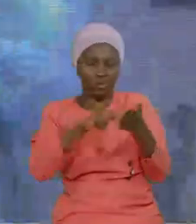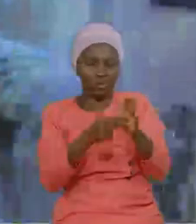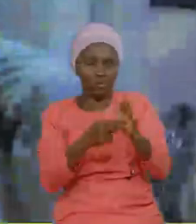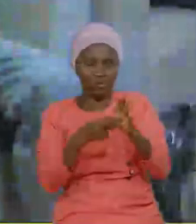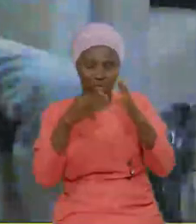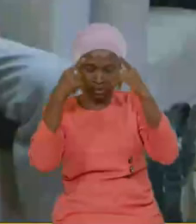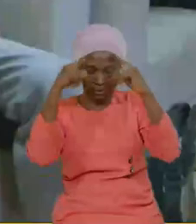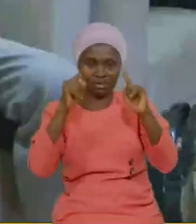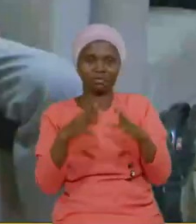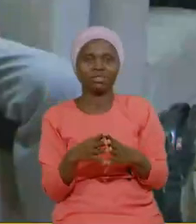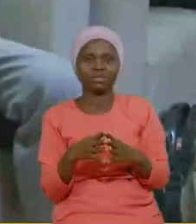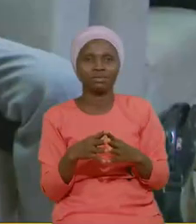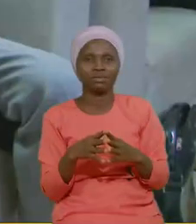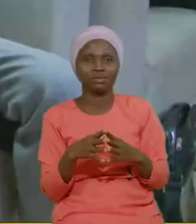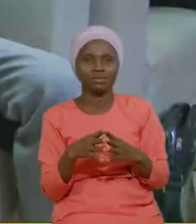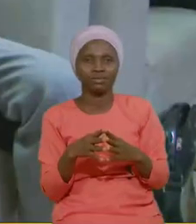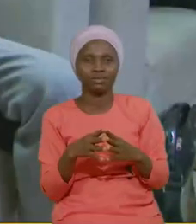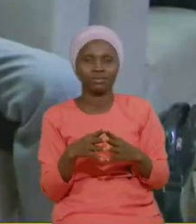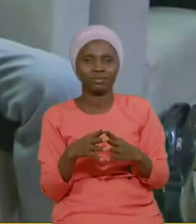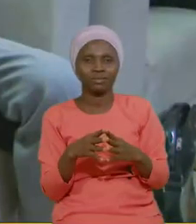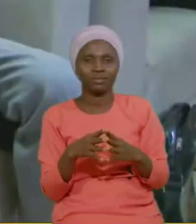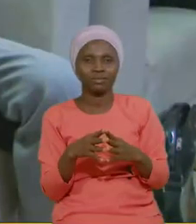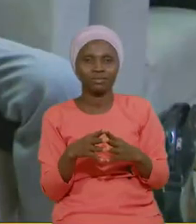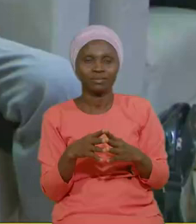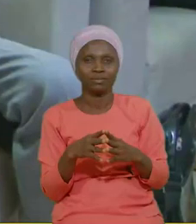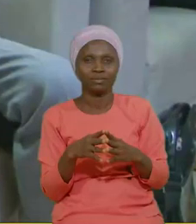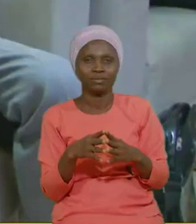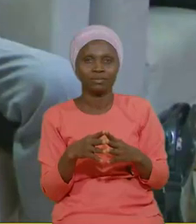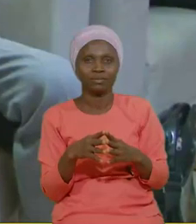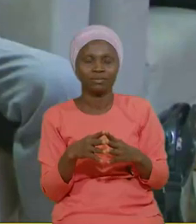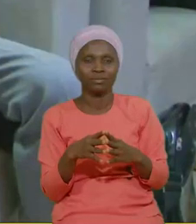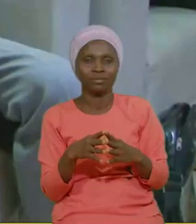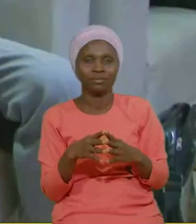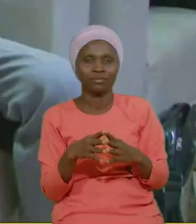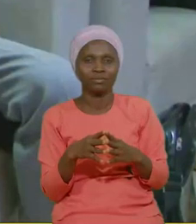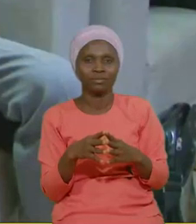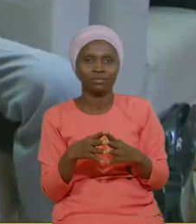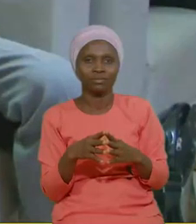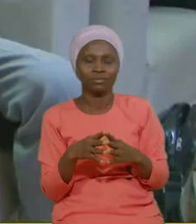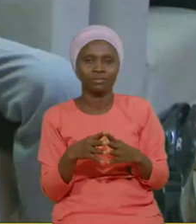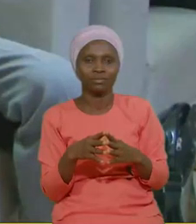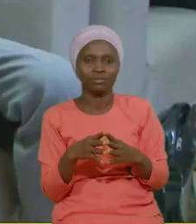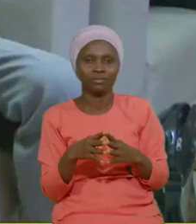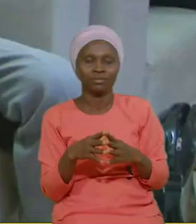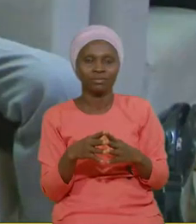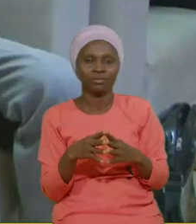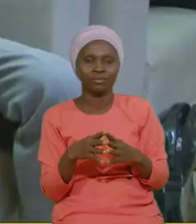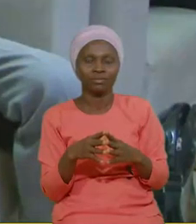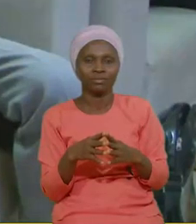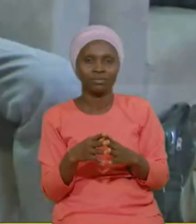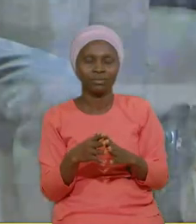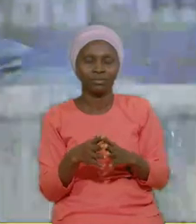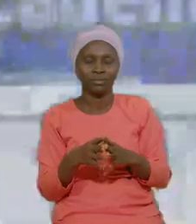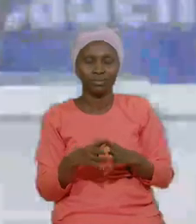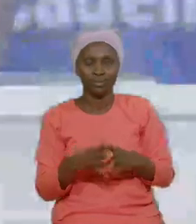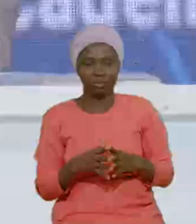Quel est ce but? Quelle est cette chose? Tu te dis, si je peux réellement réaliser cette chose, je saurai que j'ai vraiment réalisé, existé. Ou